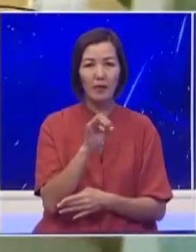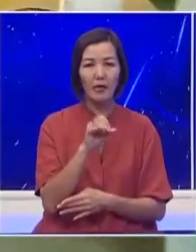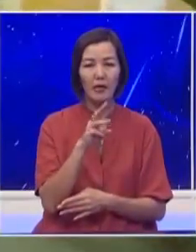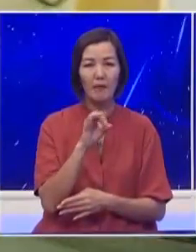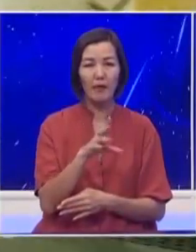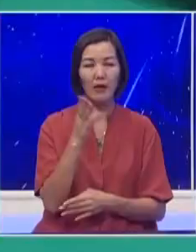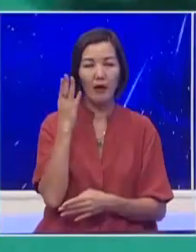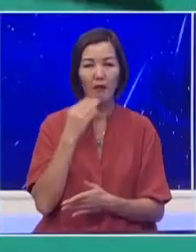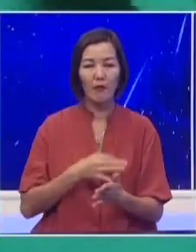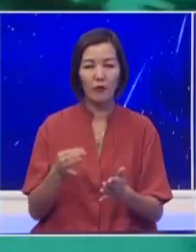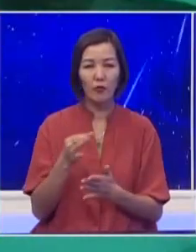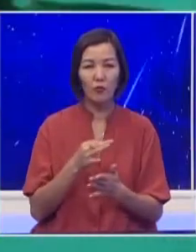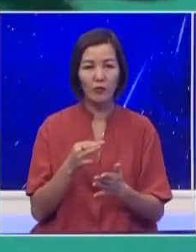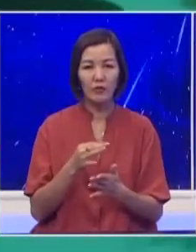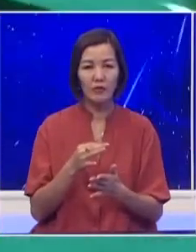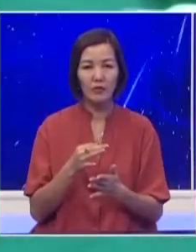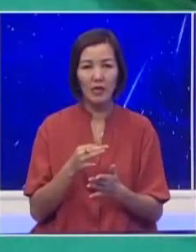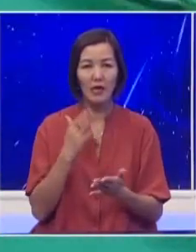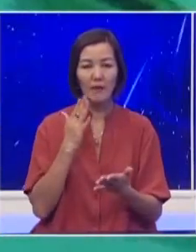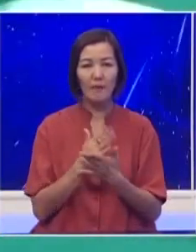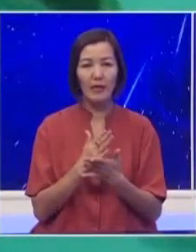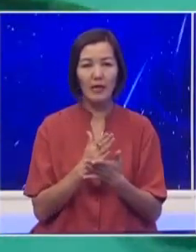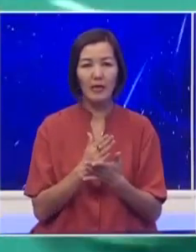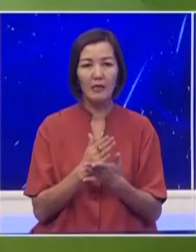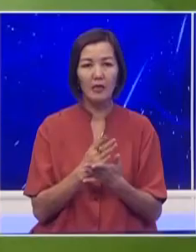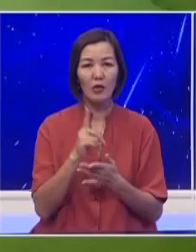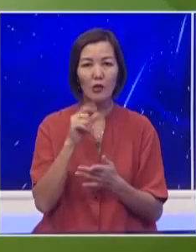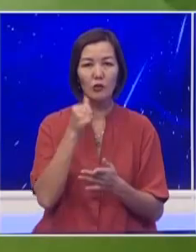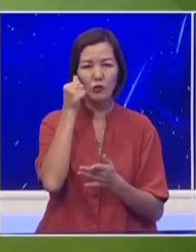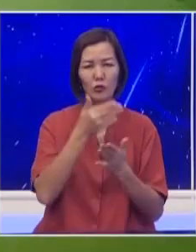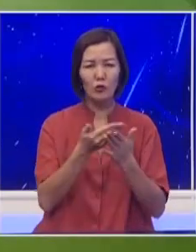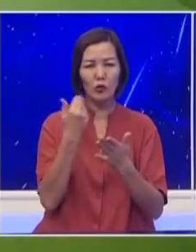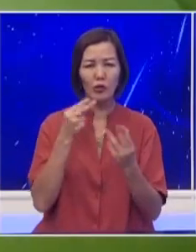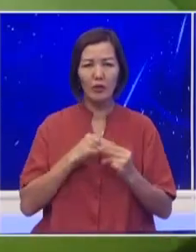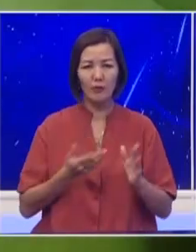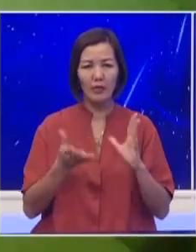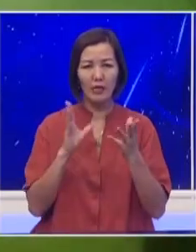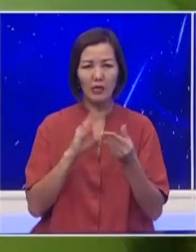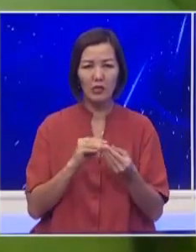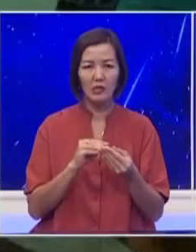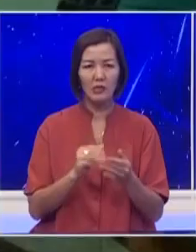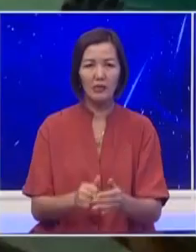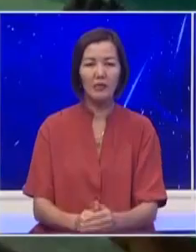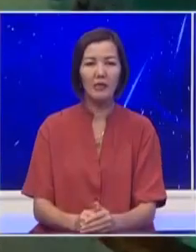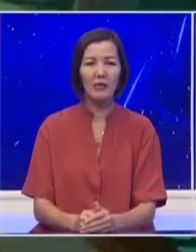Алматы облысы аумағынан аулап жүр. Мұның өзі ғасыр бұрынғы ғалымдар еңбегінің сарқыты дейді ихтиолог.